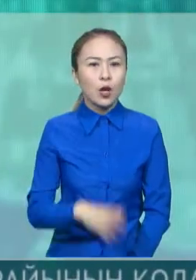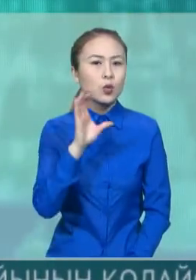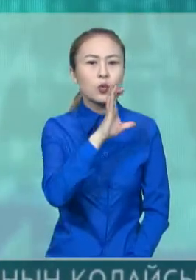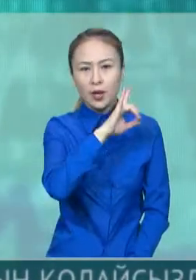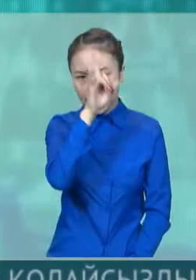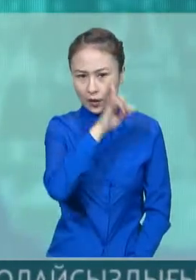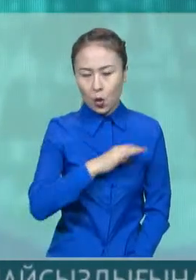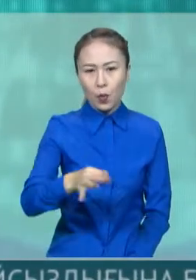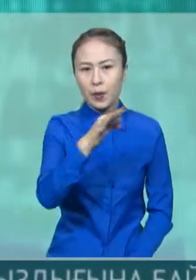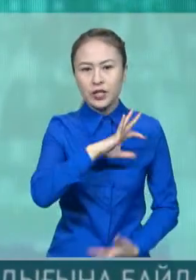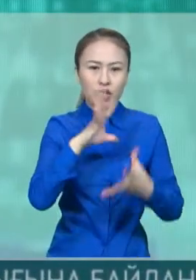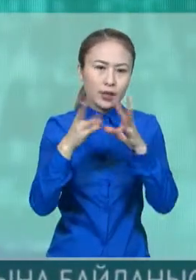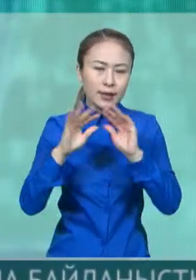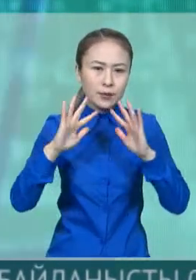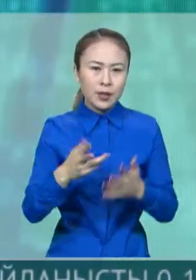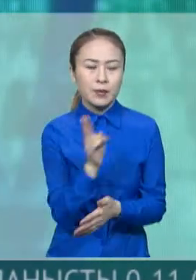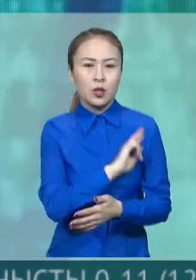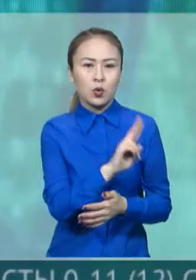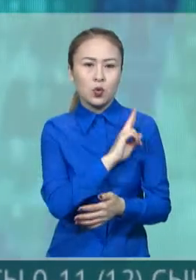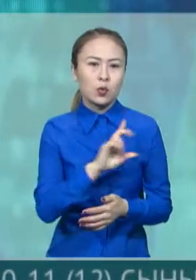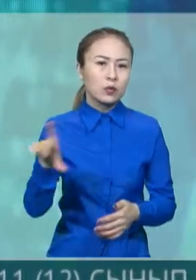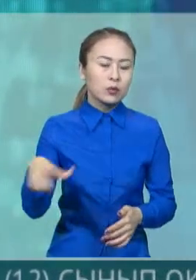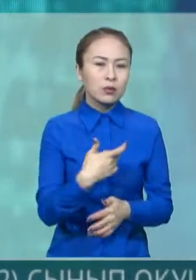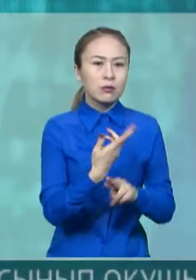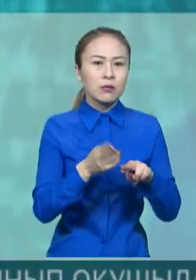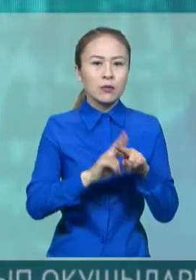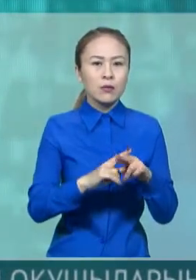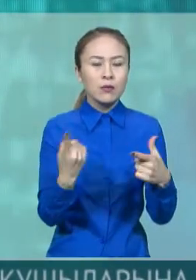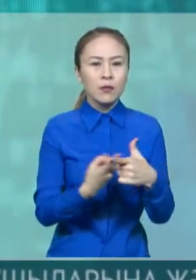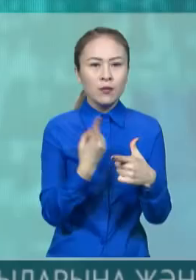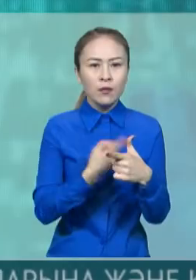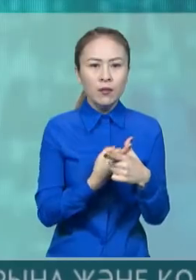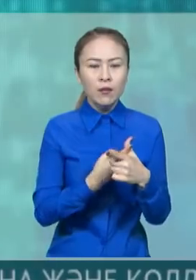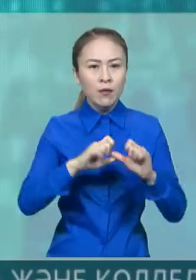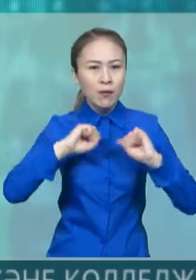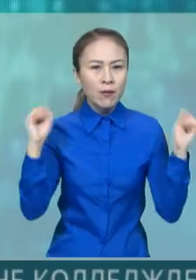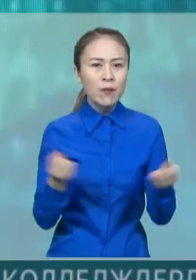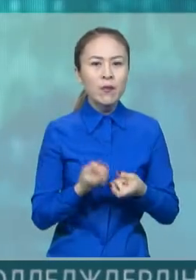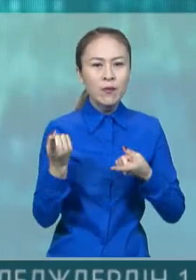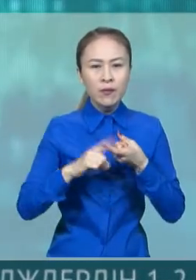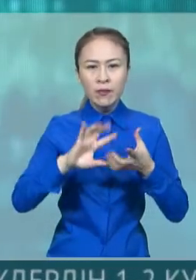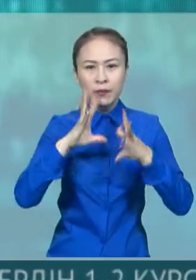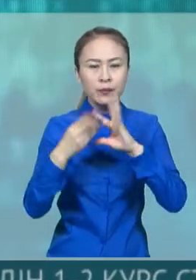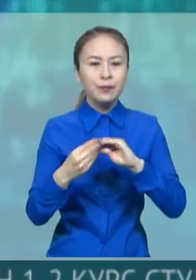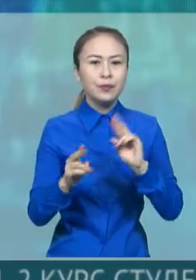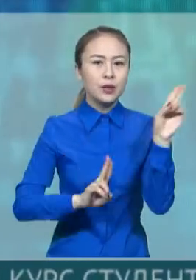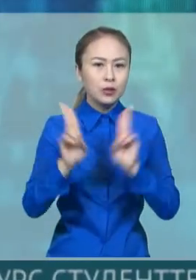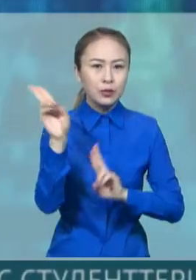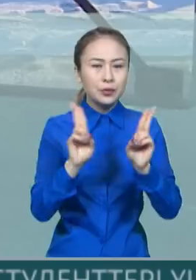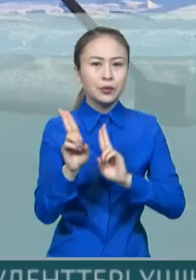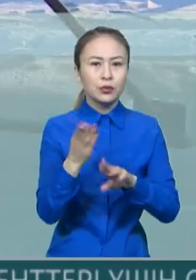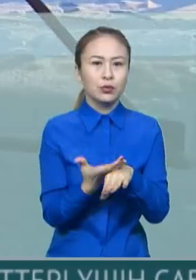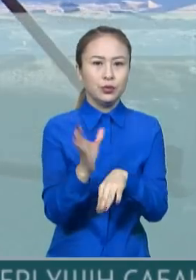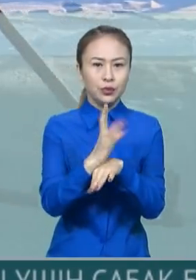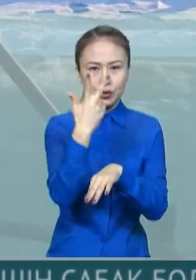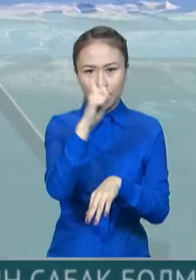Солтүстік Қазақстан облысының төтенше жағдайлар қызметі мен жол сақшылары сарышұнақ аязға байланысты қауіпсіздік шараларын күшейтті. Десе де